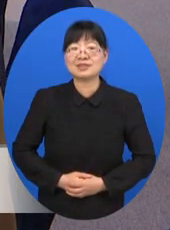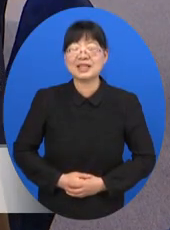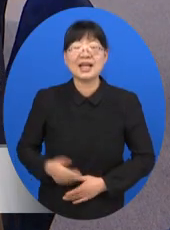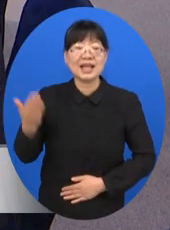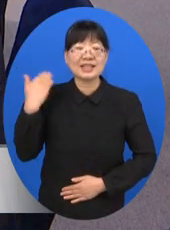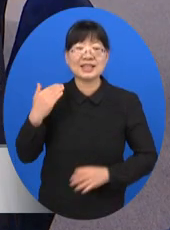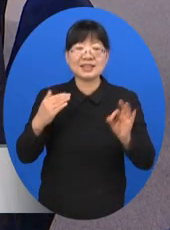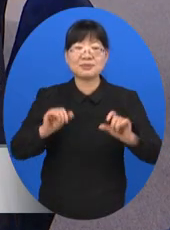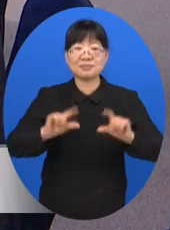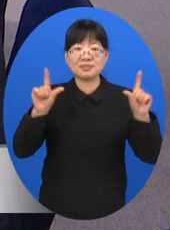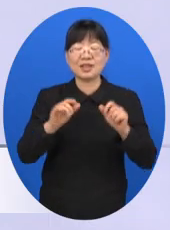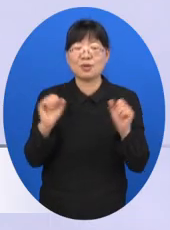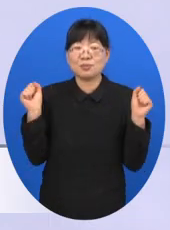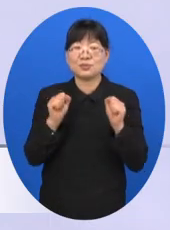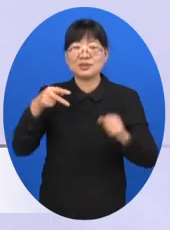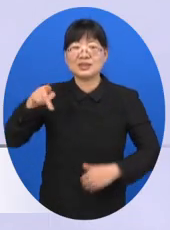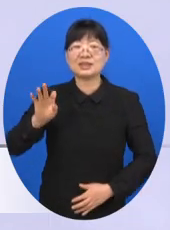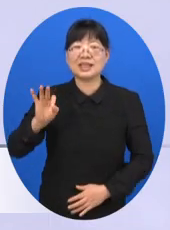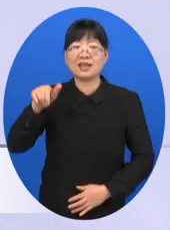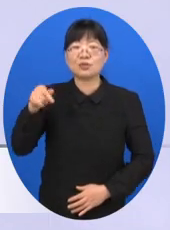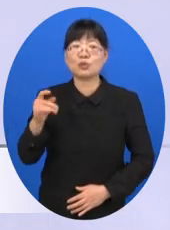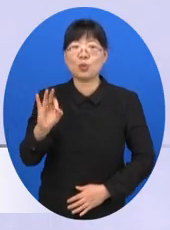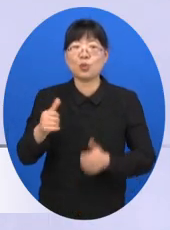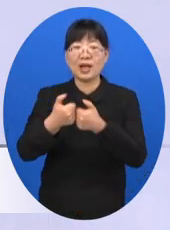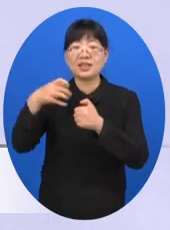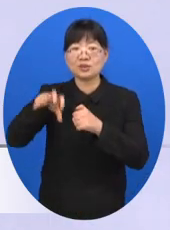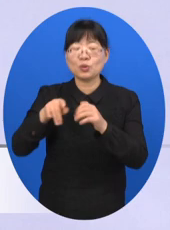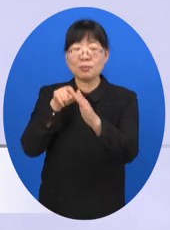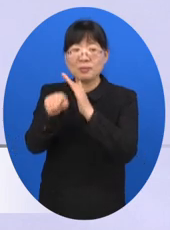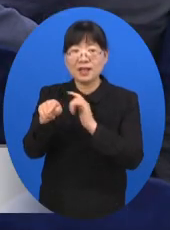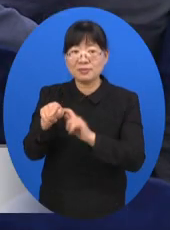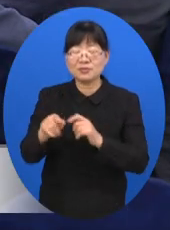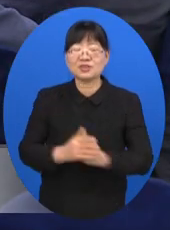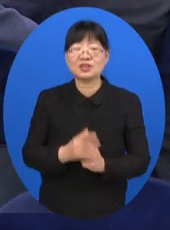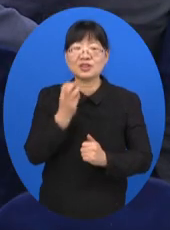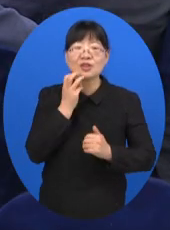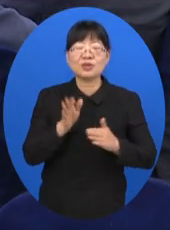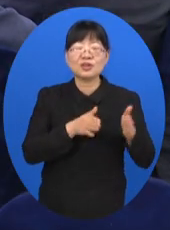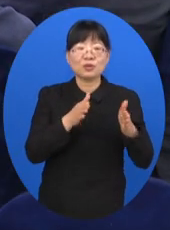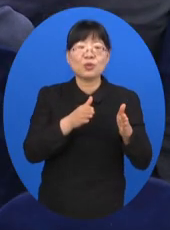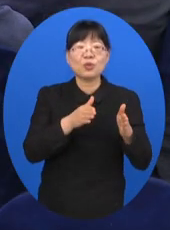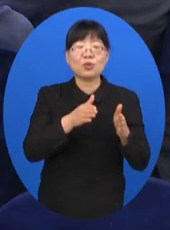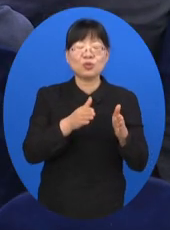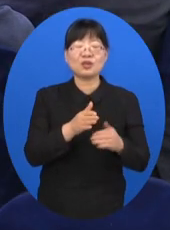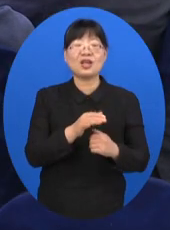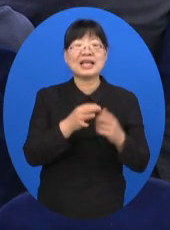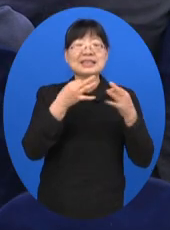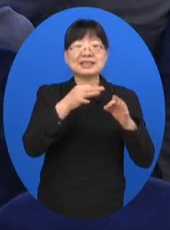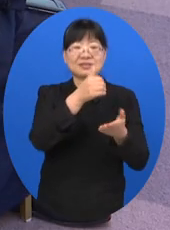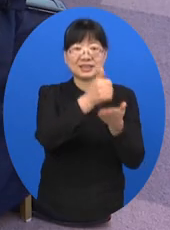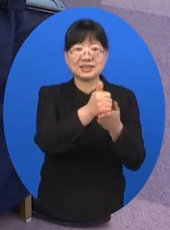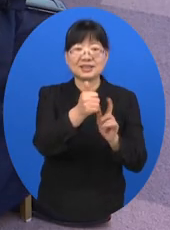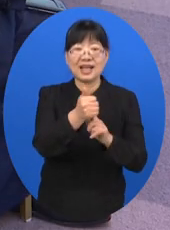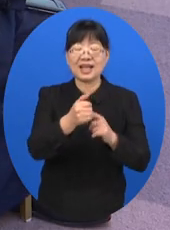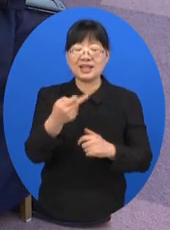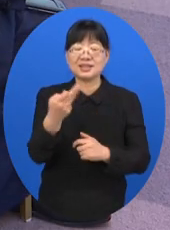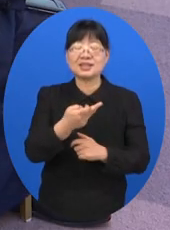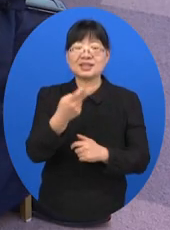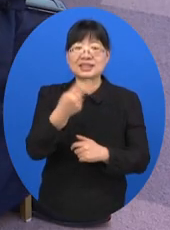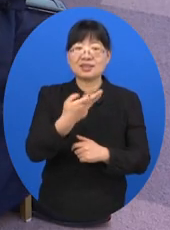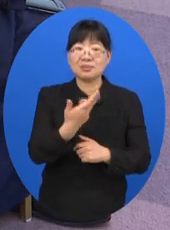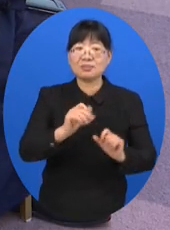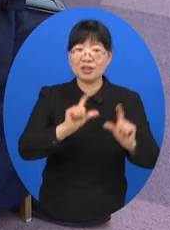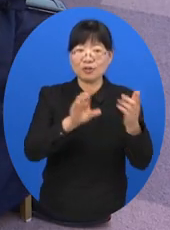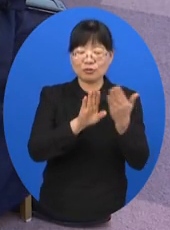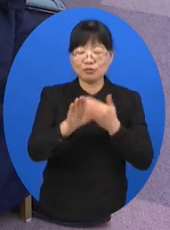지난 10일 북부 상공회의소를 찾은 김동연 경기도지사. 경기도지사가 북부 상공회의소에 방문한 건 2018년 이후